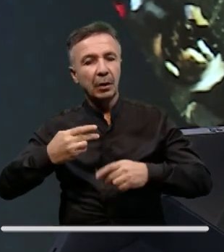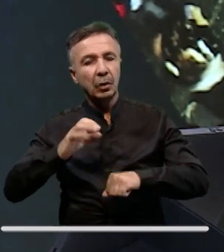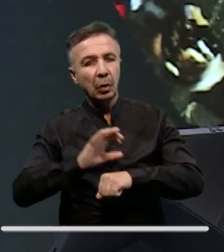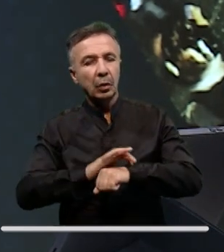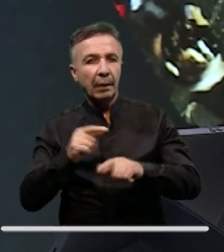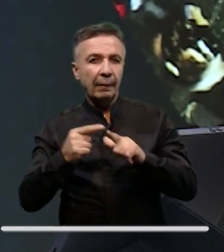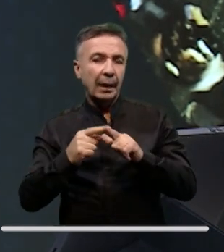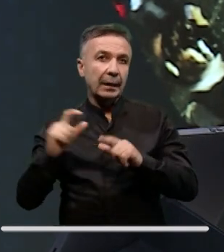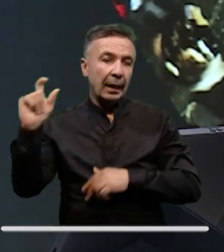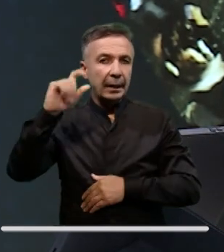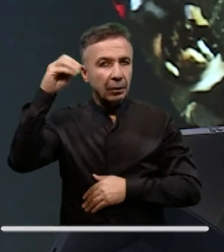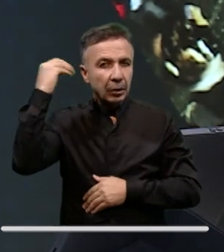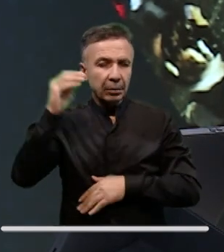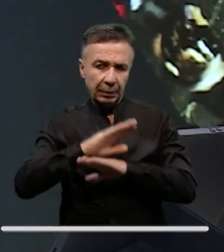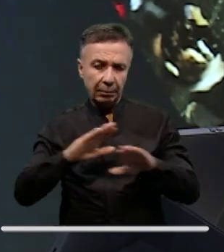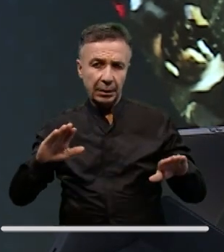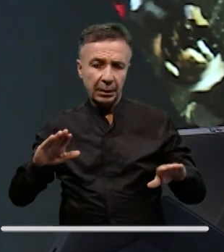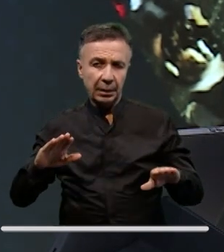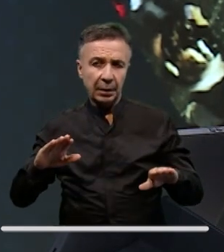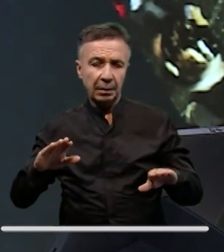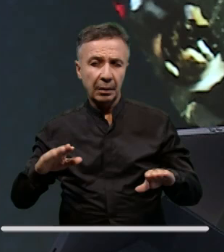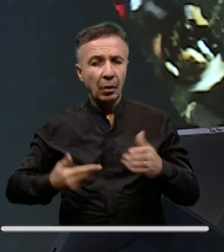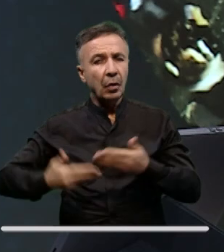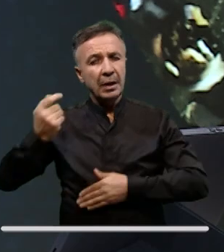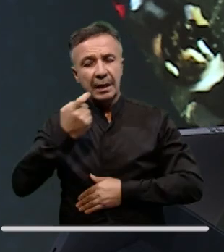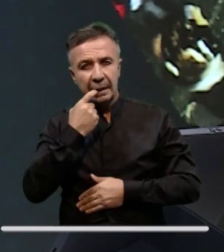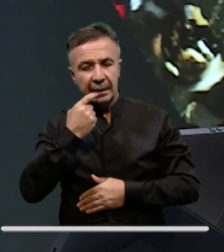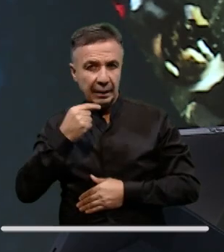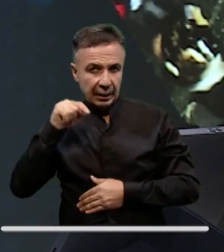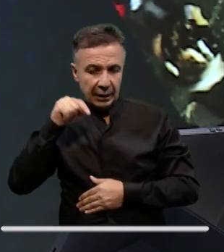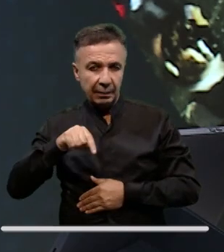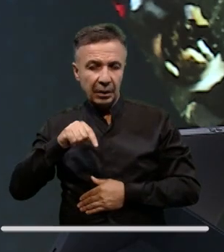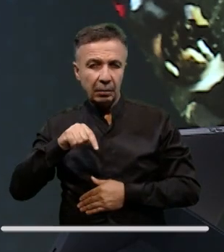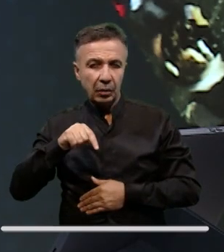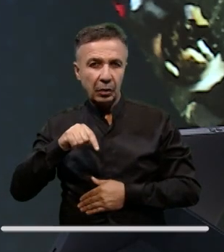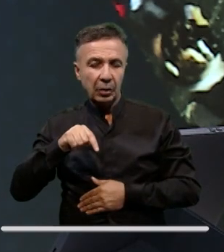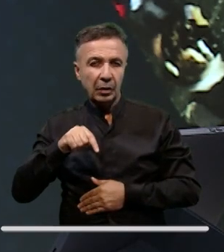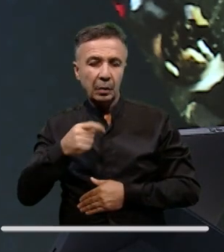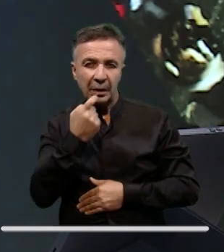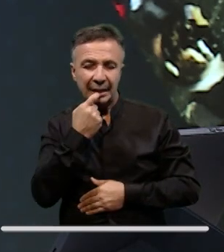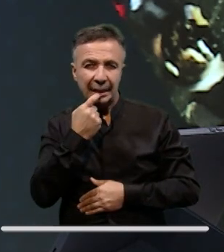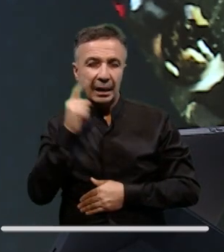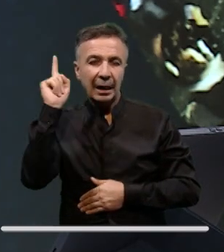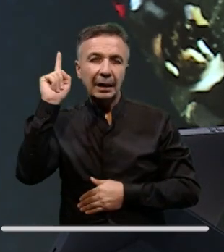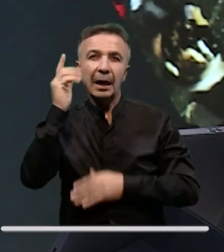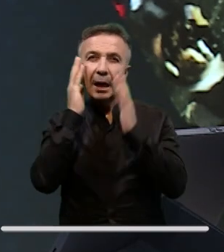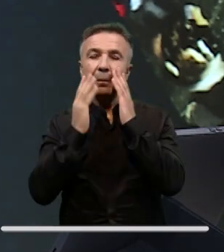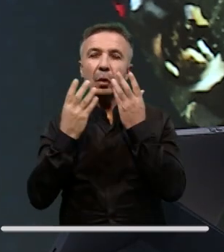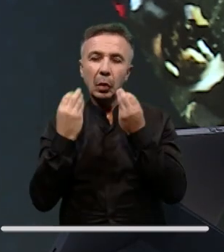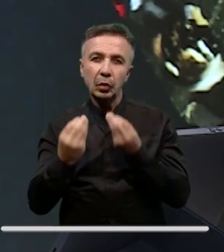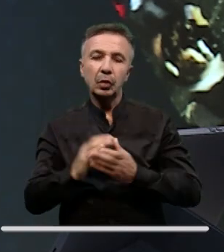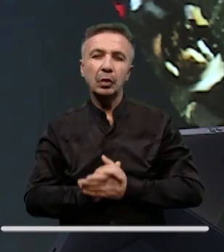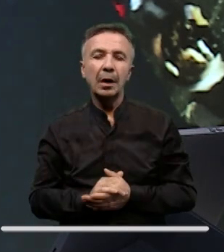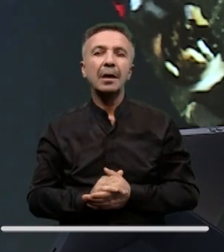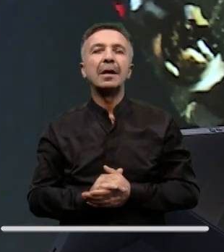Aydın hocamla bitirmiştik geçen sezon Bu sezonda Cenabı Allah'a sonsuz nihayetsiz hamdü senalar olsun ki bir tevafukla